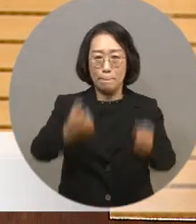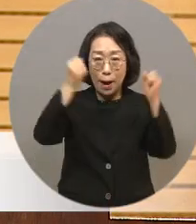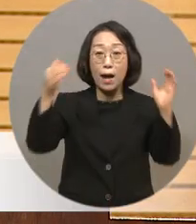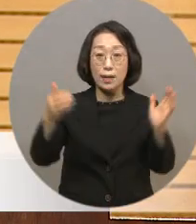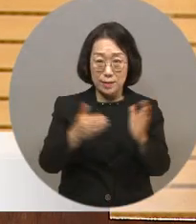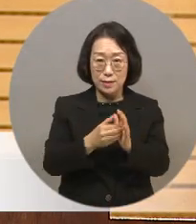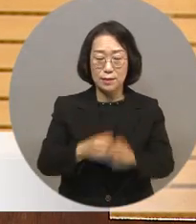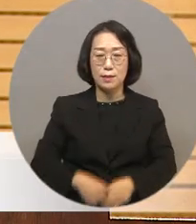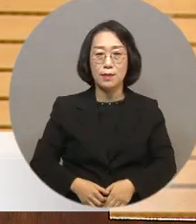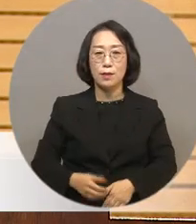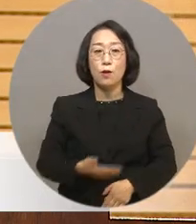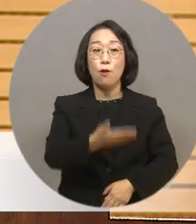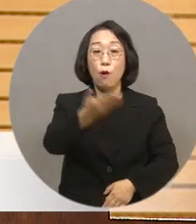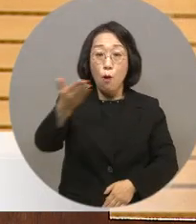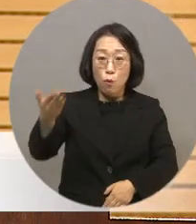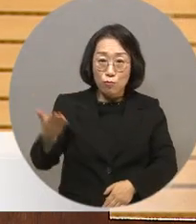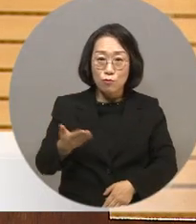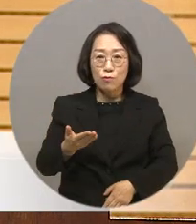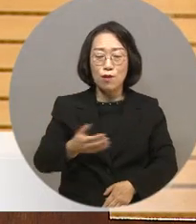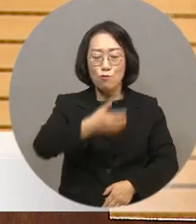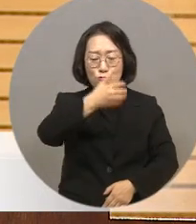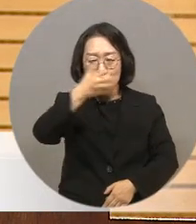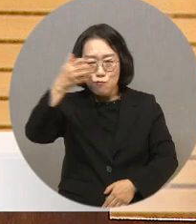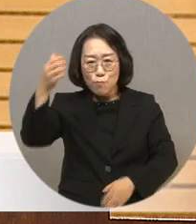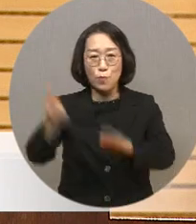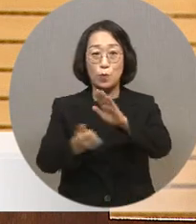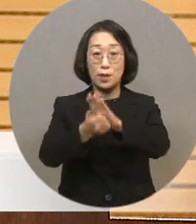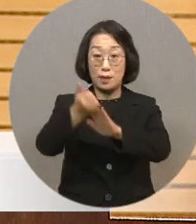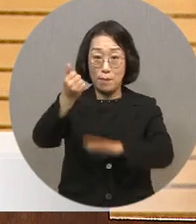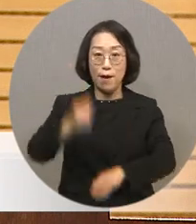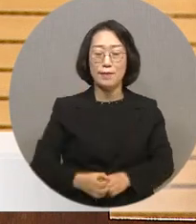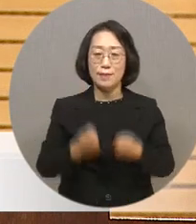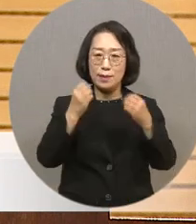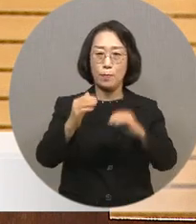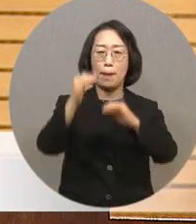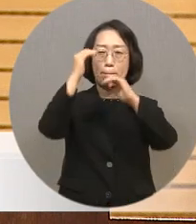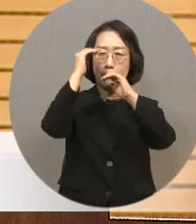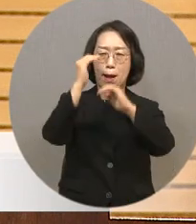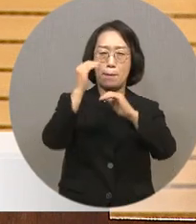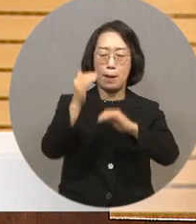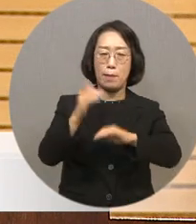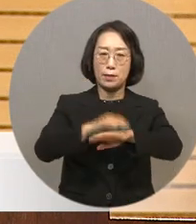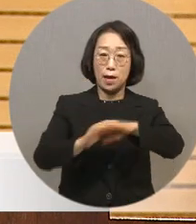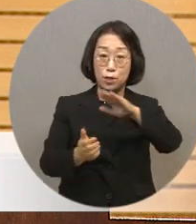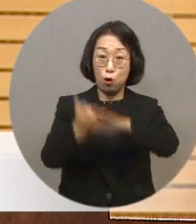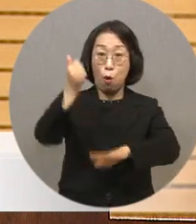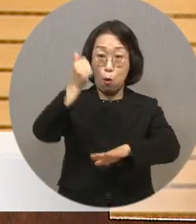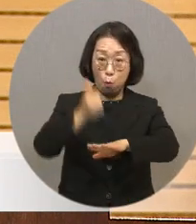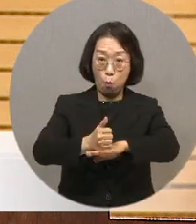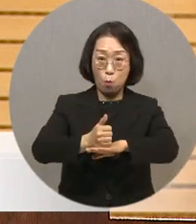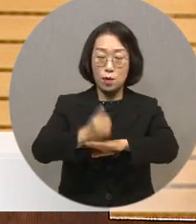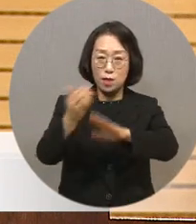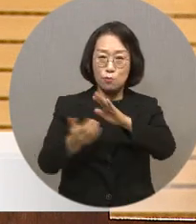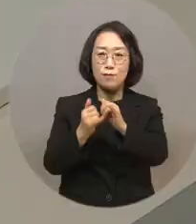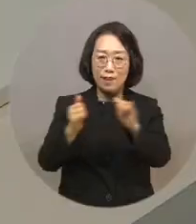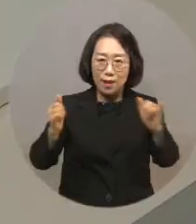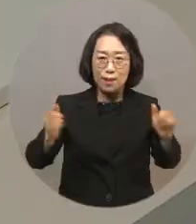통해 여러분의 꿈과 희망을 럽게 정리하는 성공하는 사람이 되시길